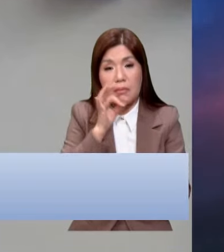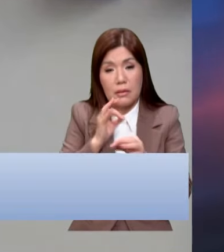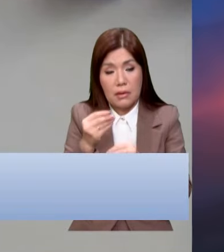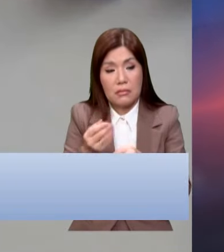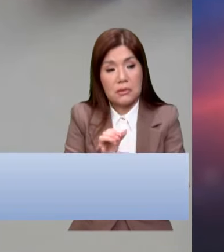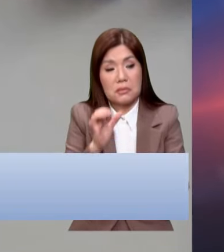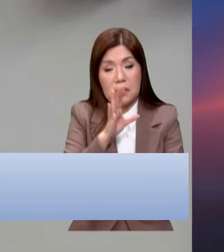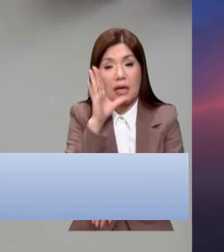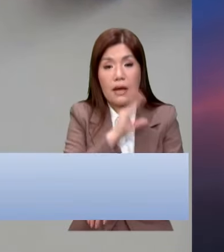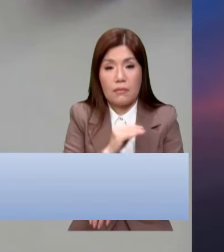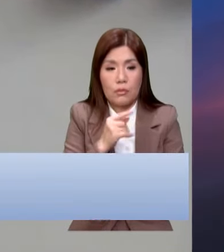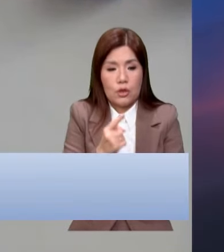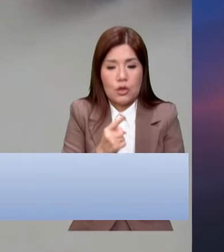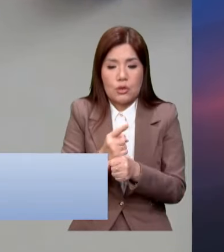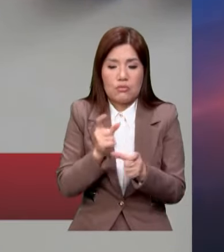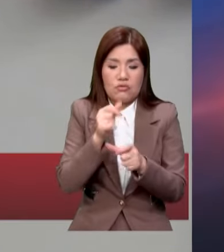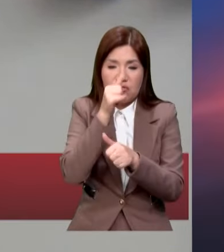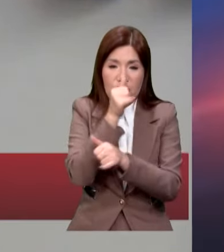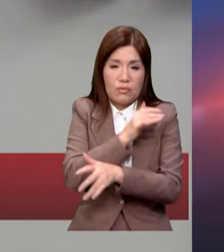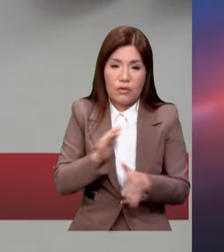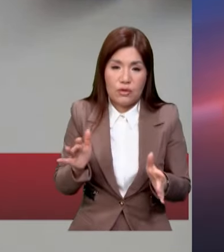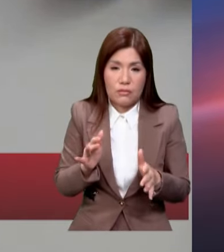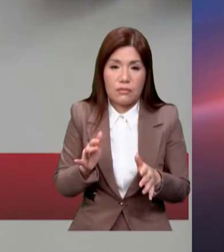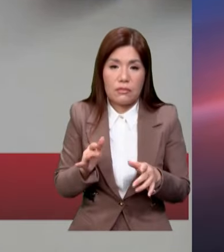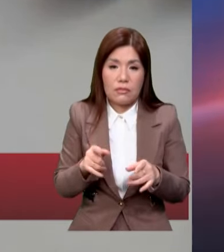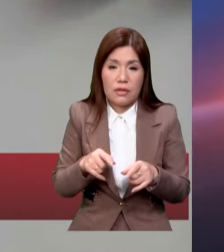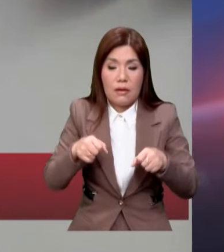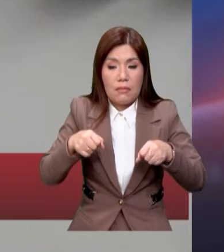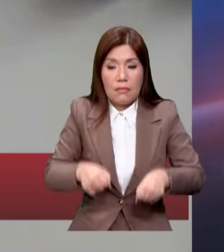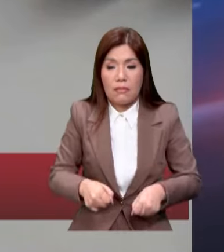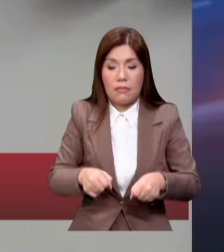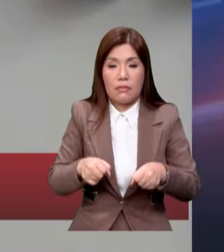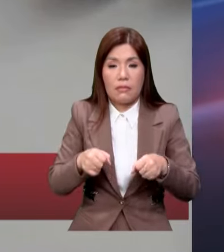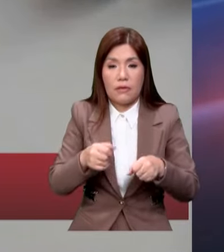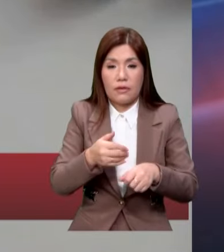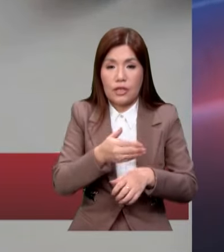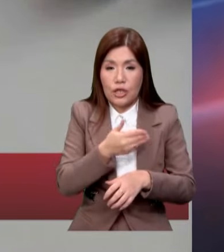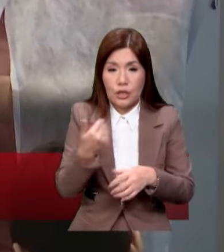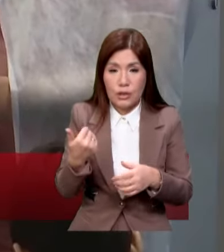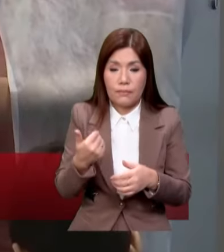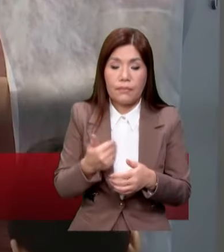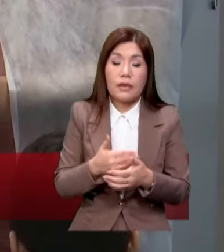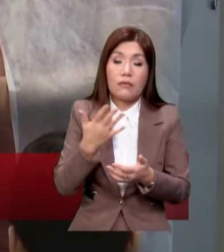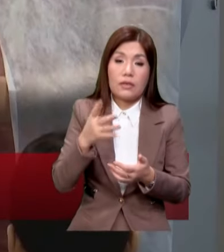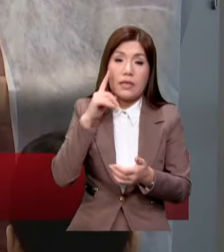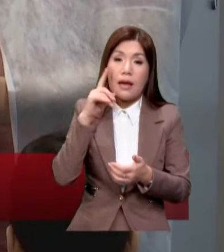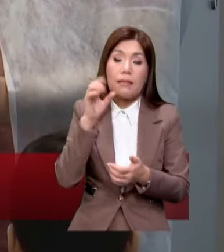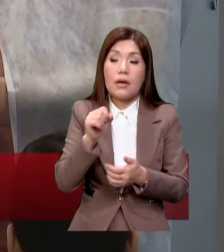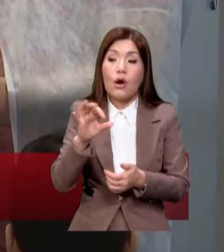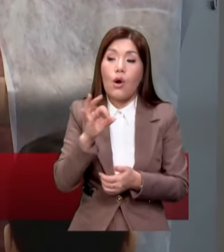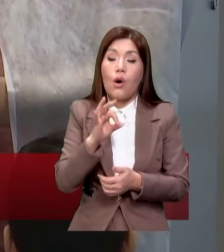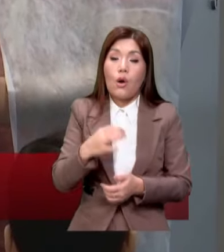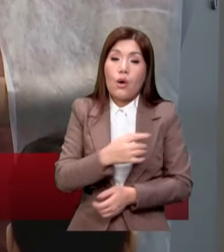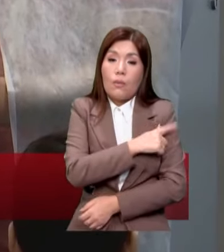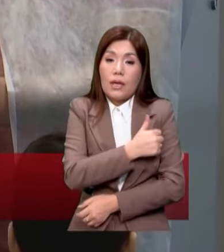он же может претендовать, и мы не можем его ограничивать. Это же не правовое государство будет, а тоталитарное. Отметим, что система